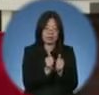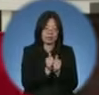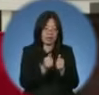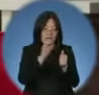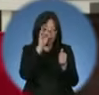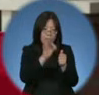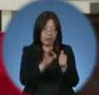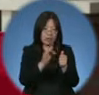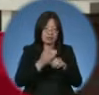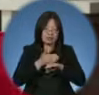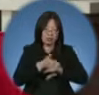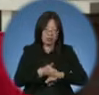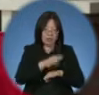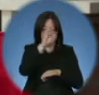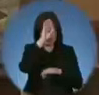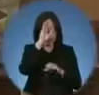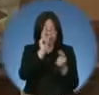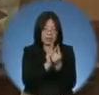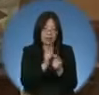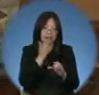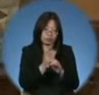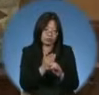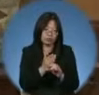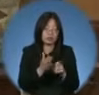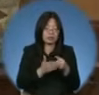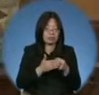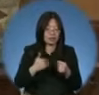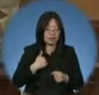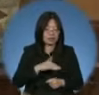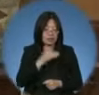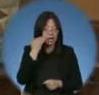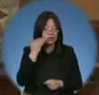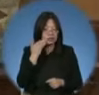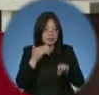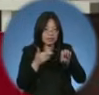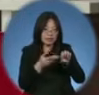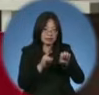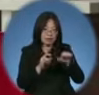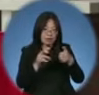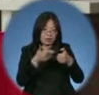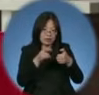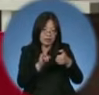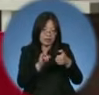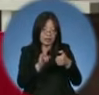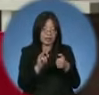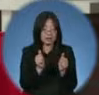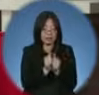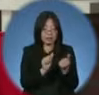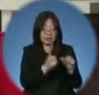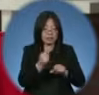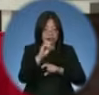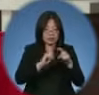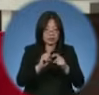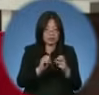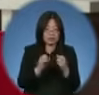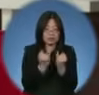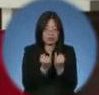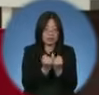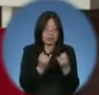남자들은 서서히 병이 들어가거든요. 그래서 우리나라 40, 50대 남자들의 사망률이 여자의